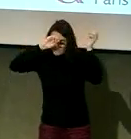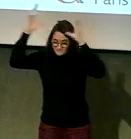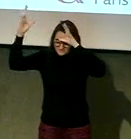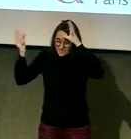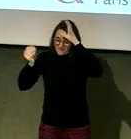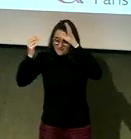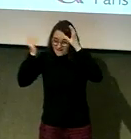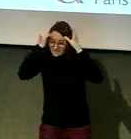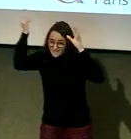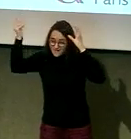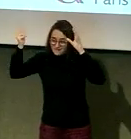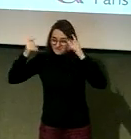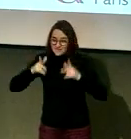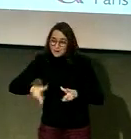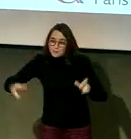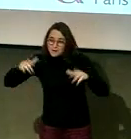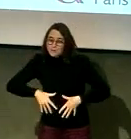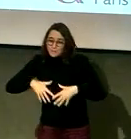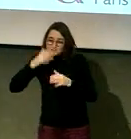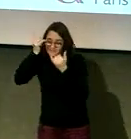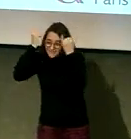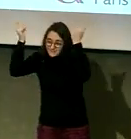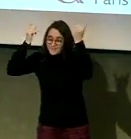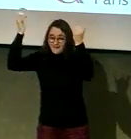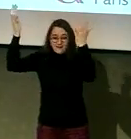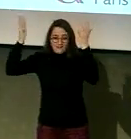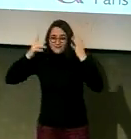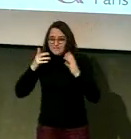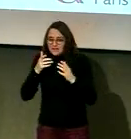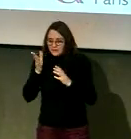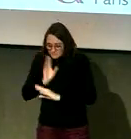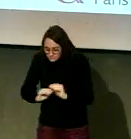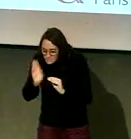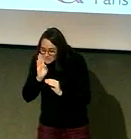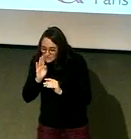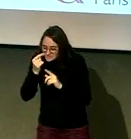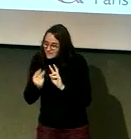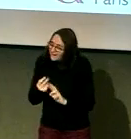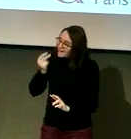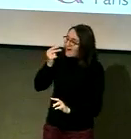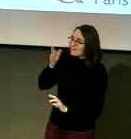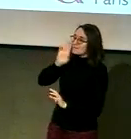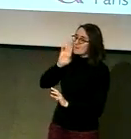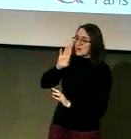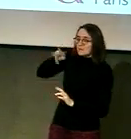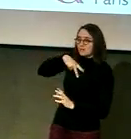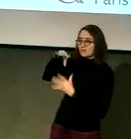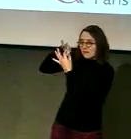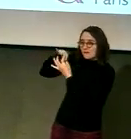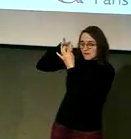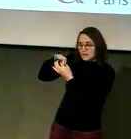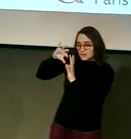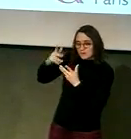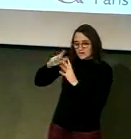la grossesse idéale, la maternité, qui se met en question même la relation avec sa propre mère et tout ce conflit